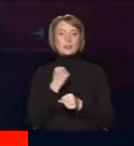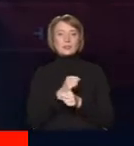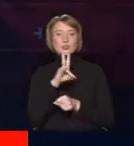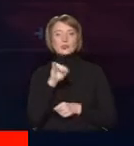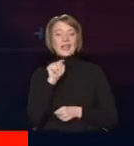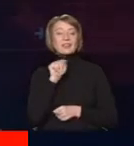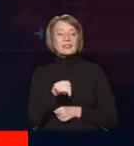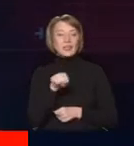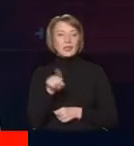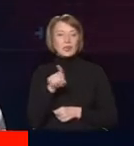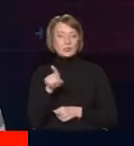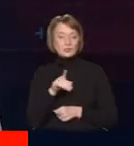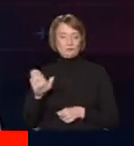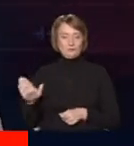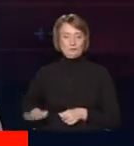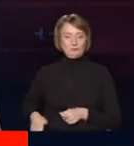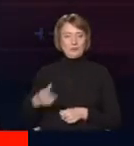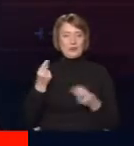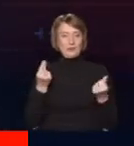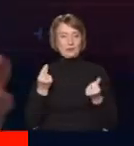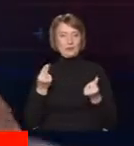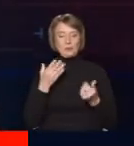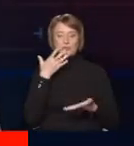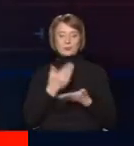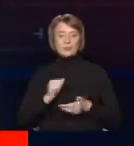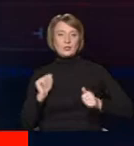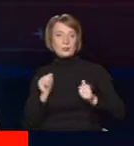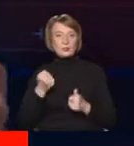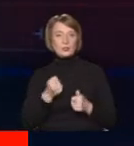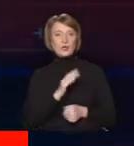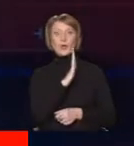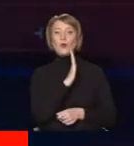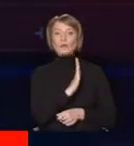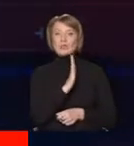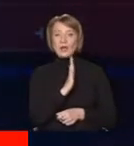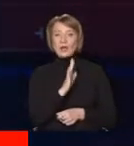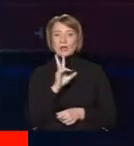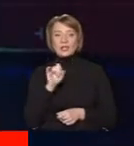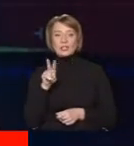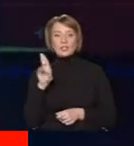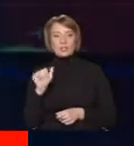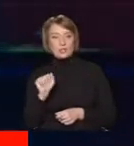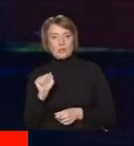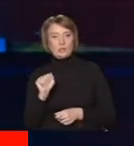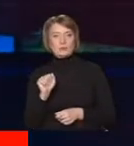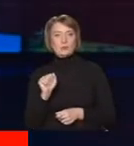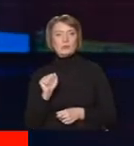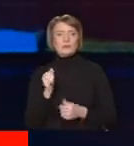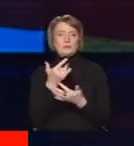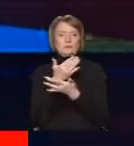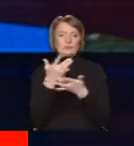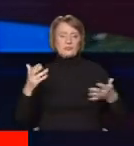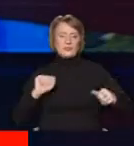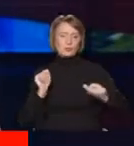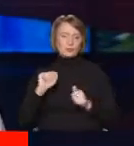аби набити свою кишеню і своїх кількох друзів. Ну, наприклад, як у Віталіка Володимировича, це Микитась, Столар, Комарницький,